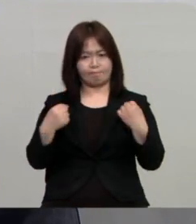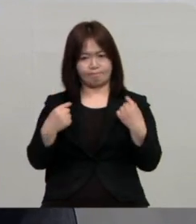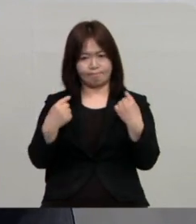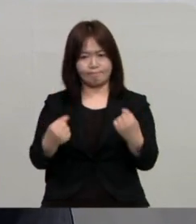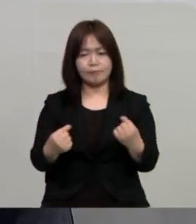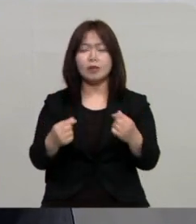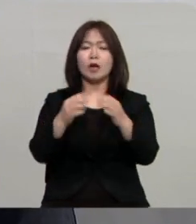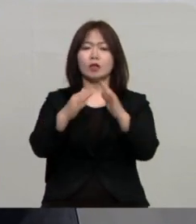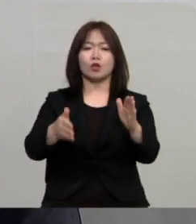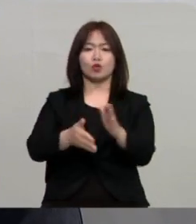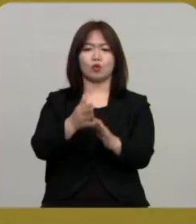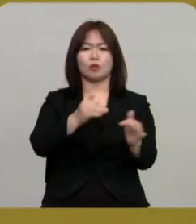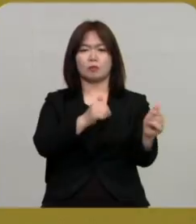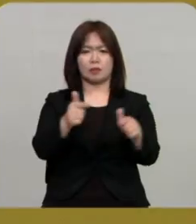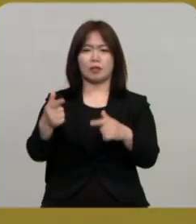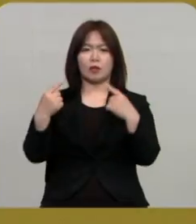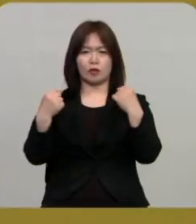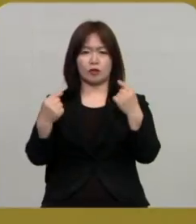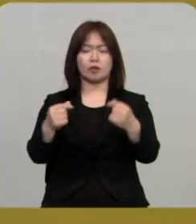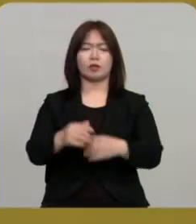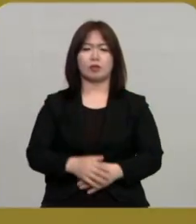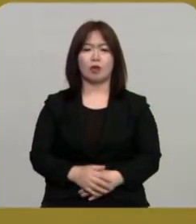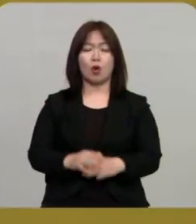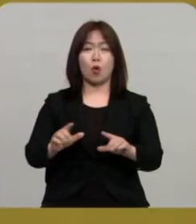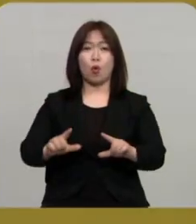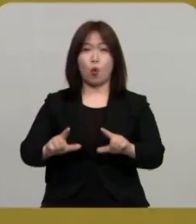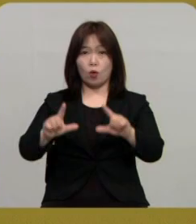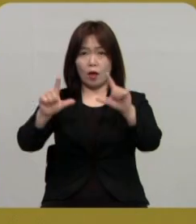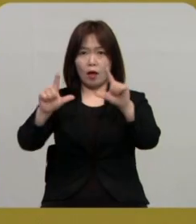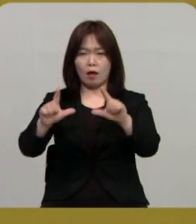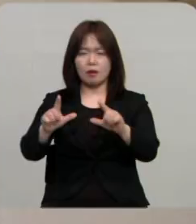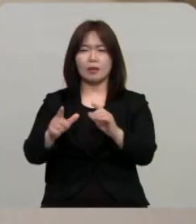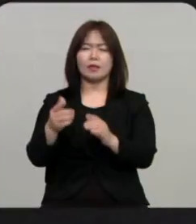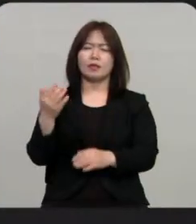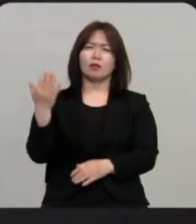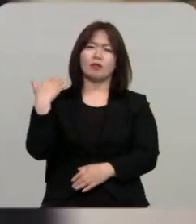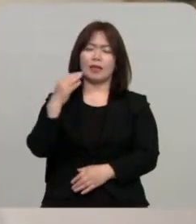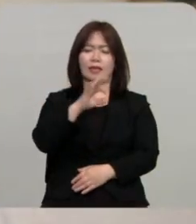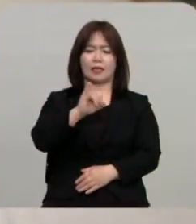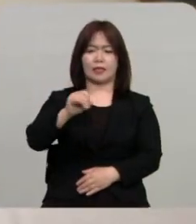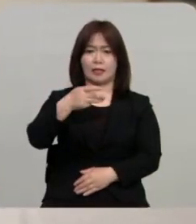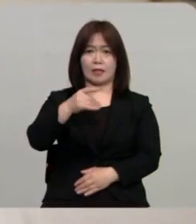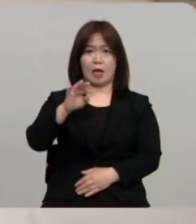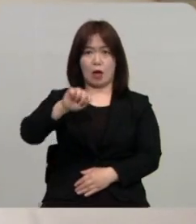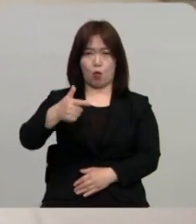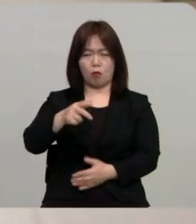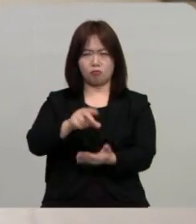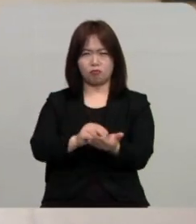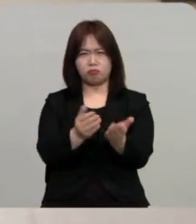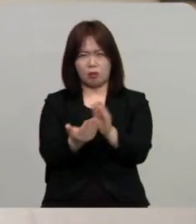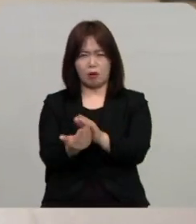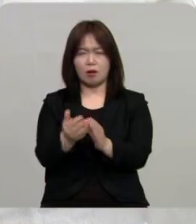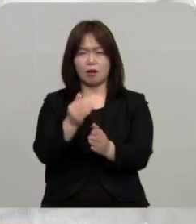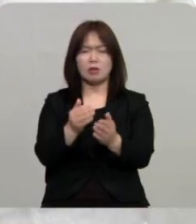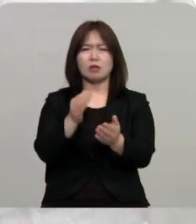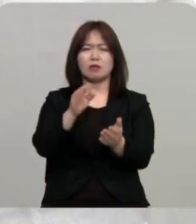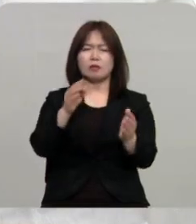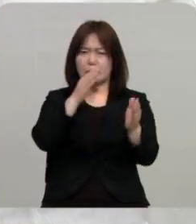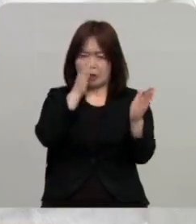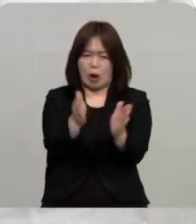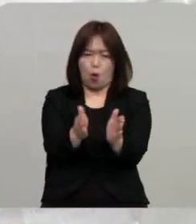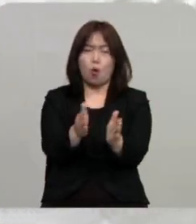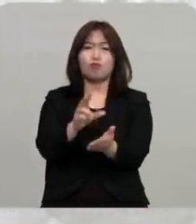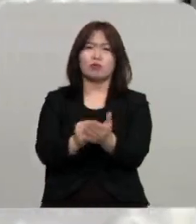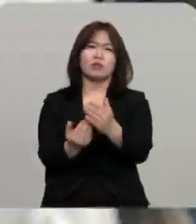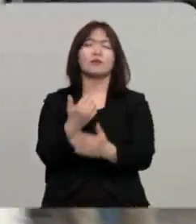시민들의 마음속에 여전히 올해 유난히 실인 건 지난해 이태원 참사의 아픔이 더해졌기 때문.